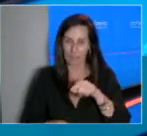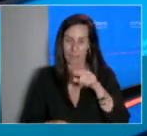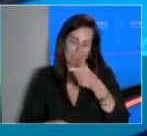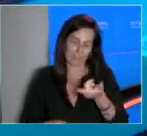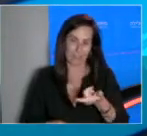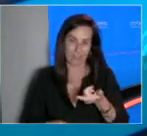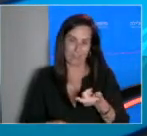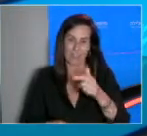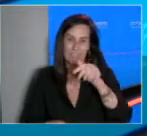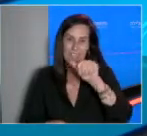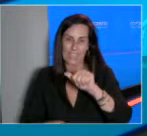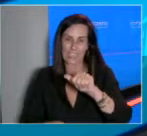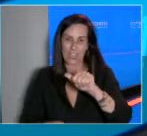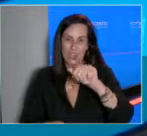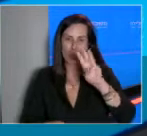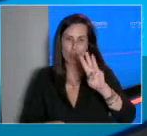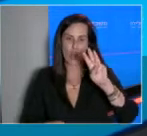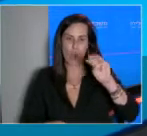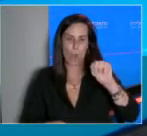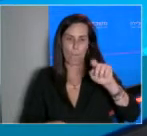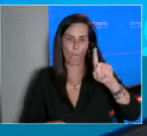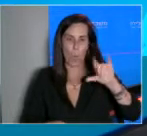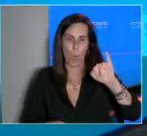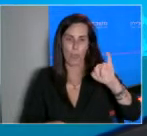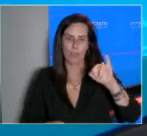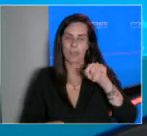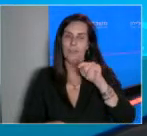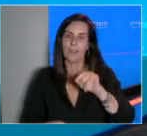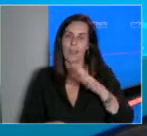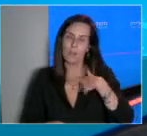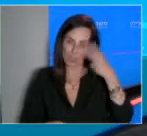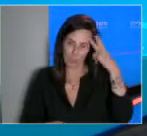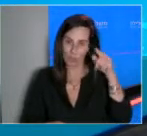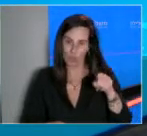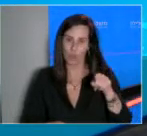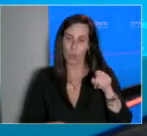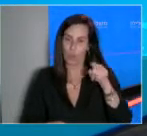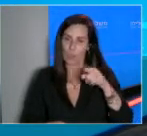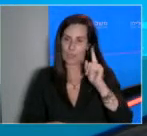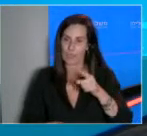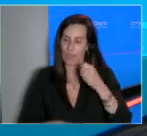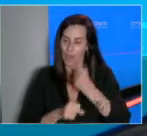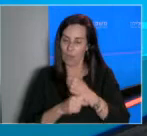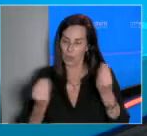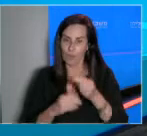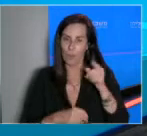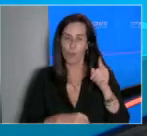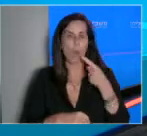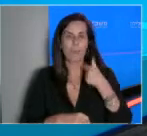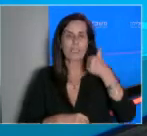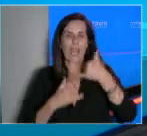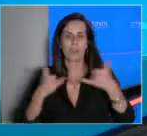שזה... מר איציק שמולי, שכנראה הוא הנבחר ציבור, לפחות עד כמה שאני מבין, והוא זה שצריך לעבוד על הדברים האלה,